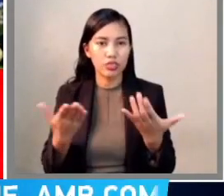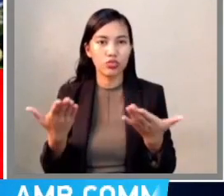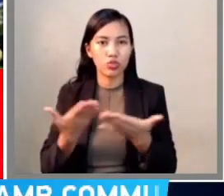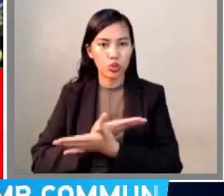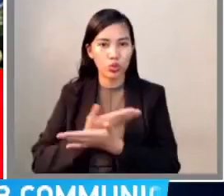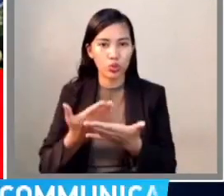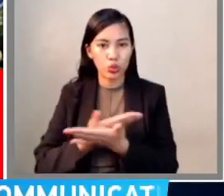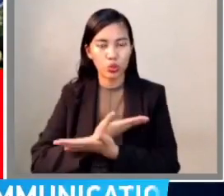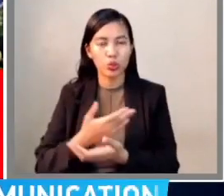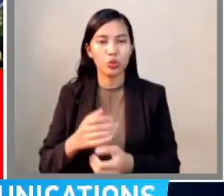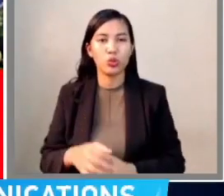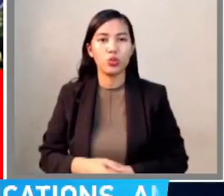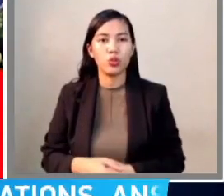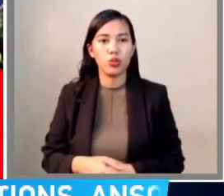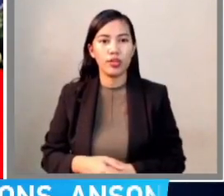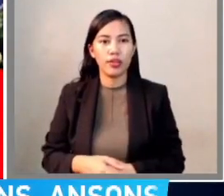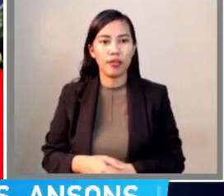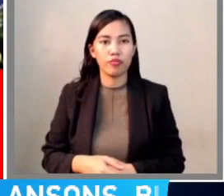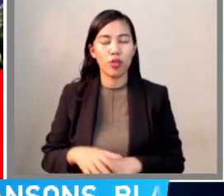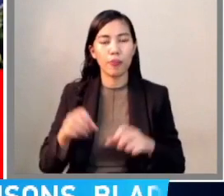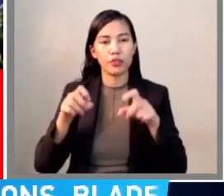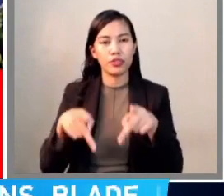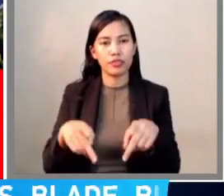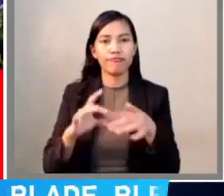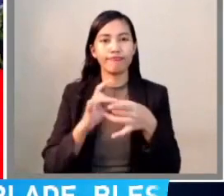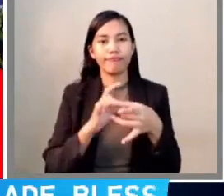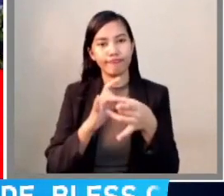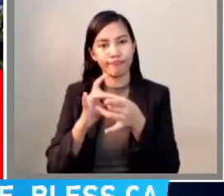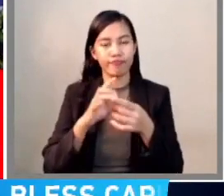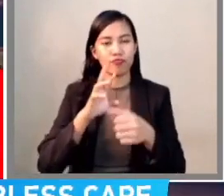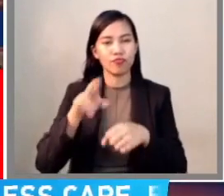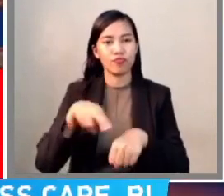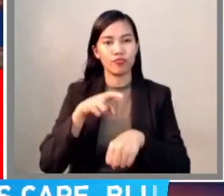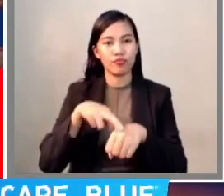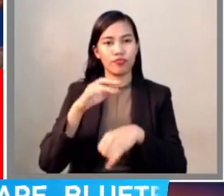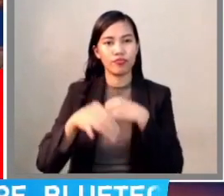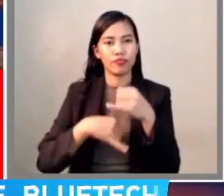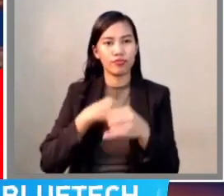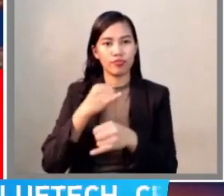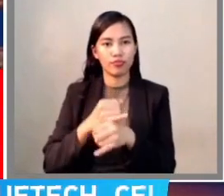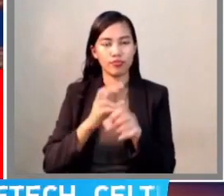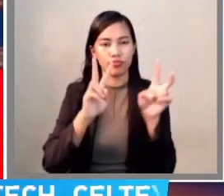of cooperation sa mga regional at international issues.